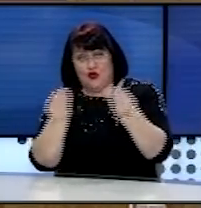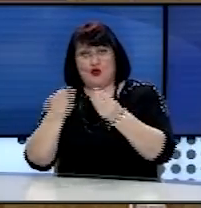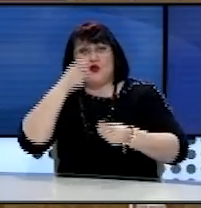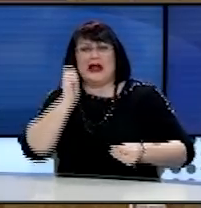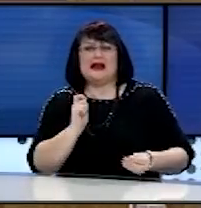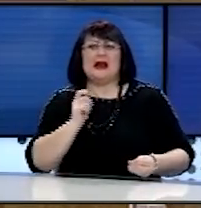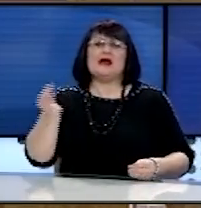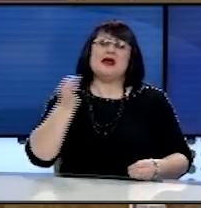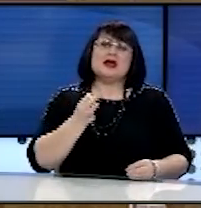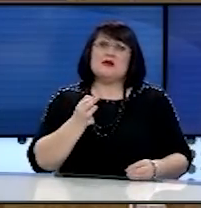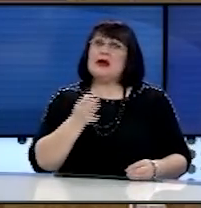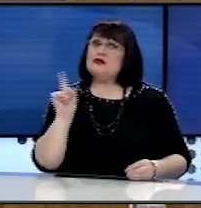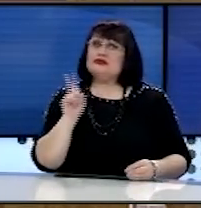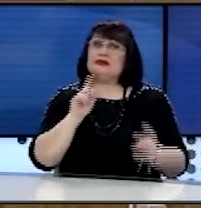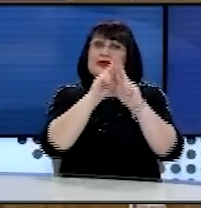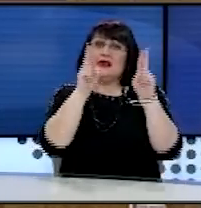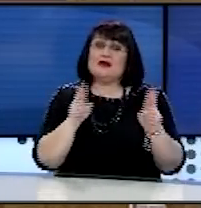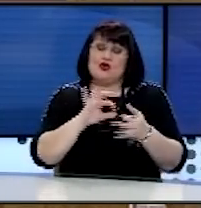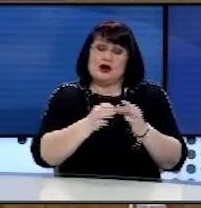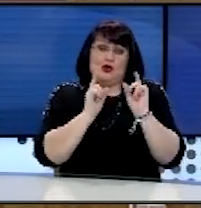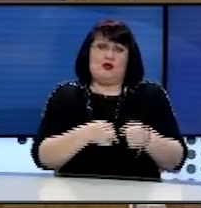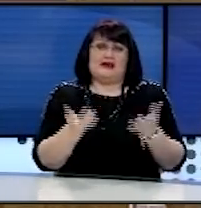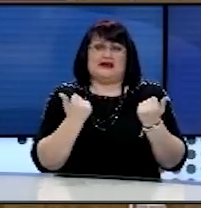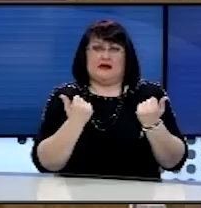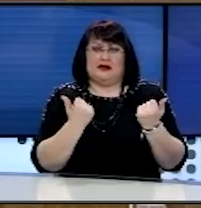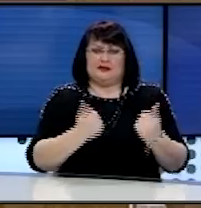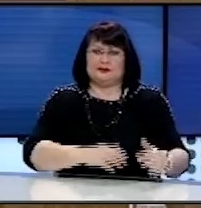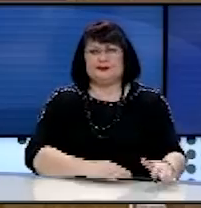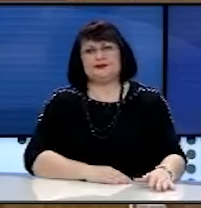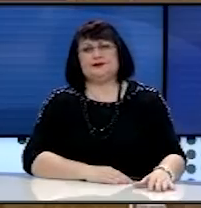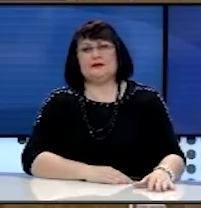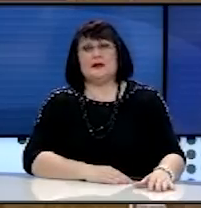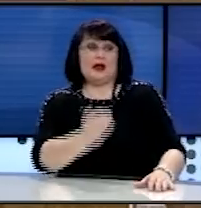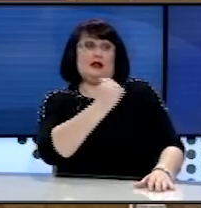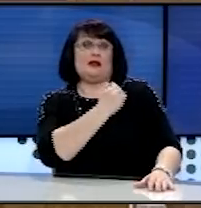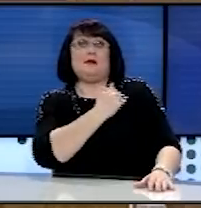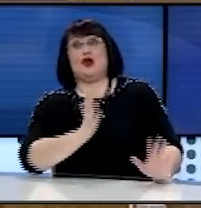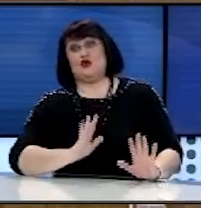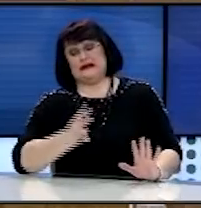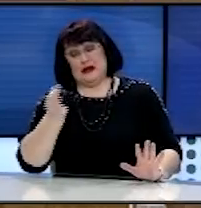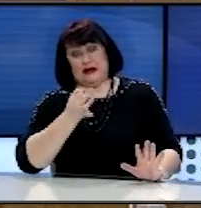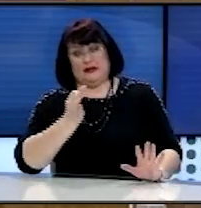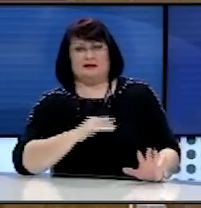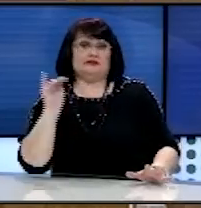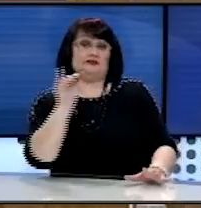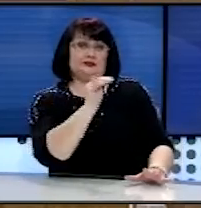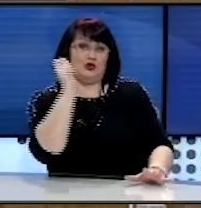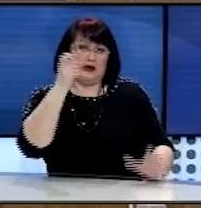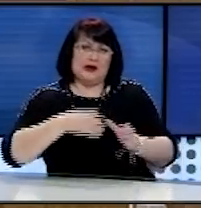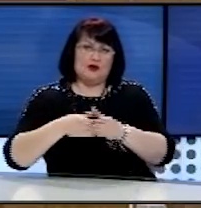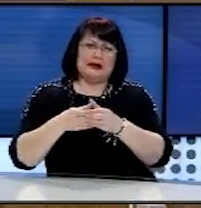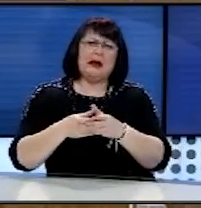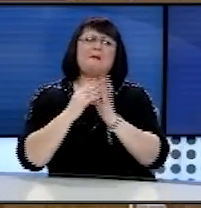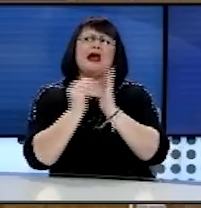δεν έγινε με απόφαση διεθνών οργανισμών, εκτός από το ότι δεν ρωτήθηκε ο ίδιος ή άλλα κόμματα. Δηλαδή, εάν